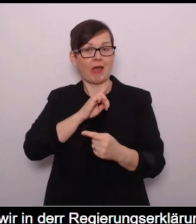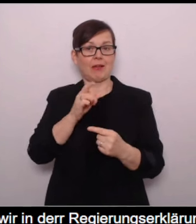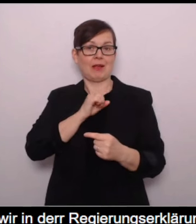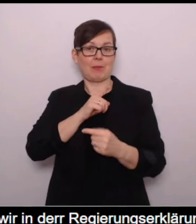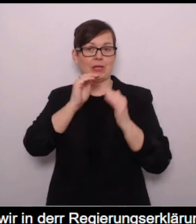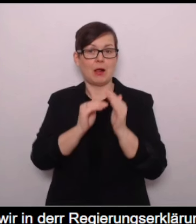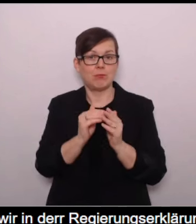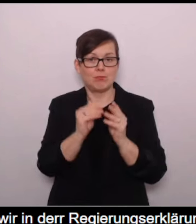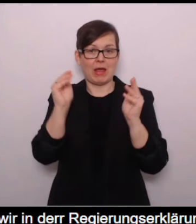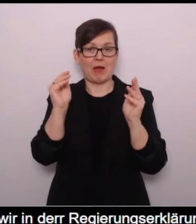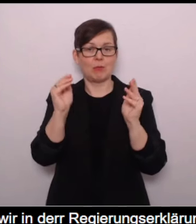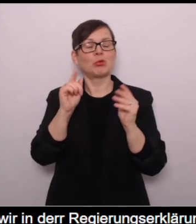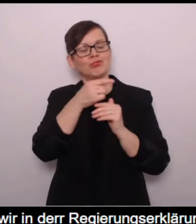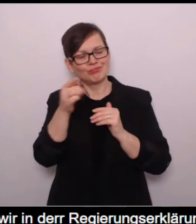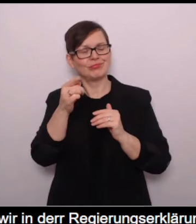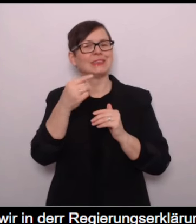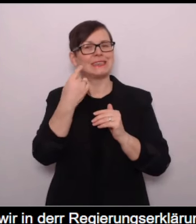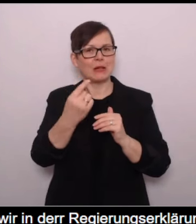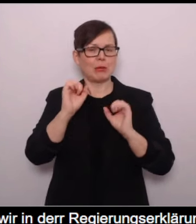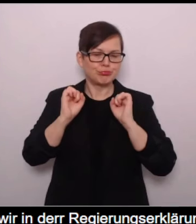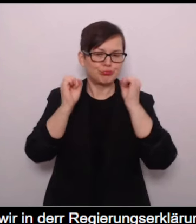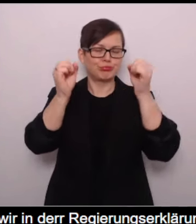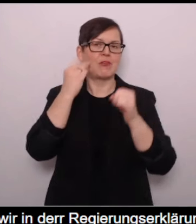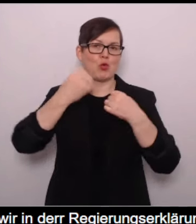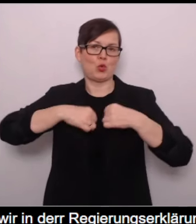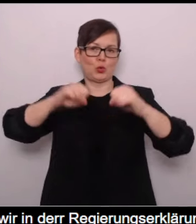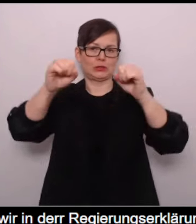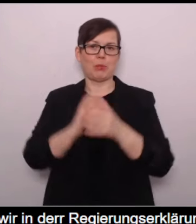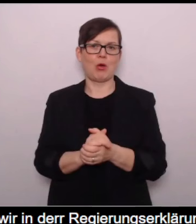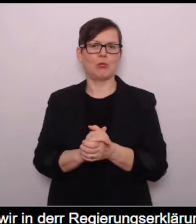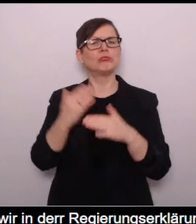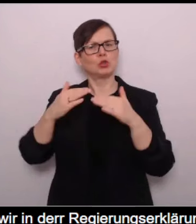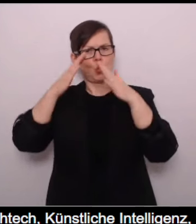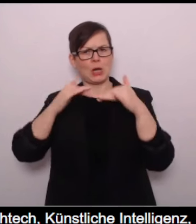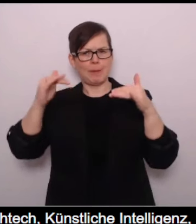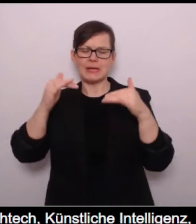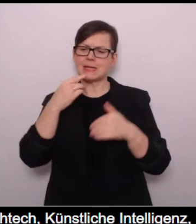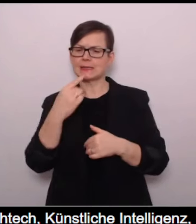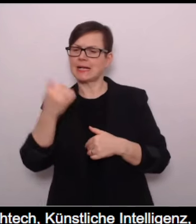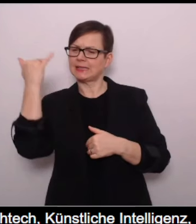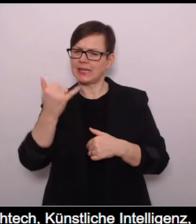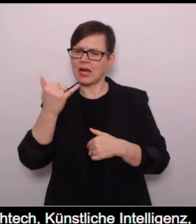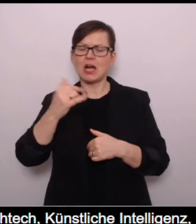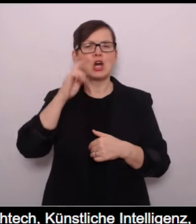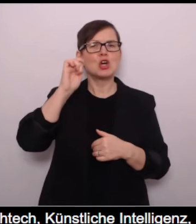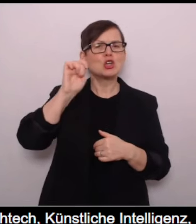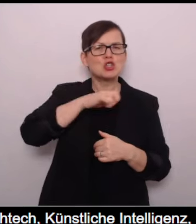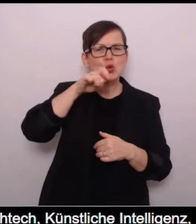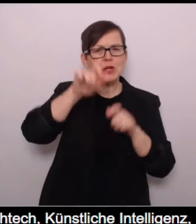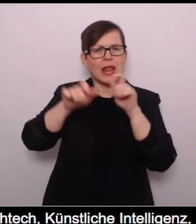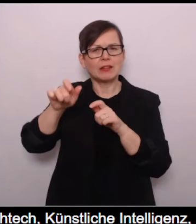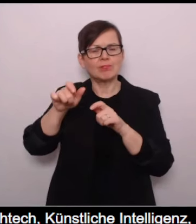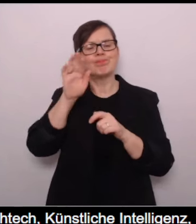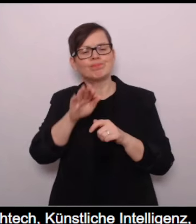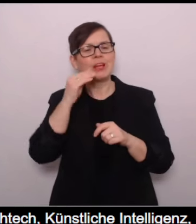Studentenwerke, um deren Eigenkapital zu stärken, damit sie den Wohnungsbau voranbringen können. Also eine bewusste Entscheidung